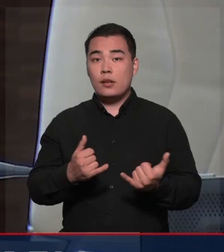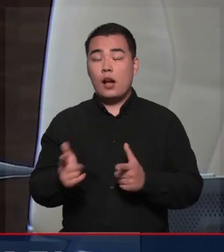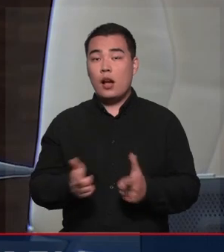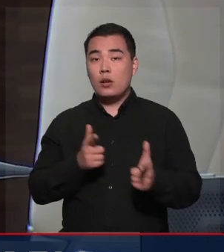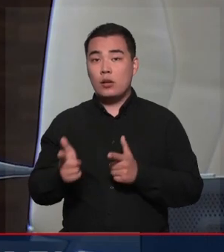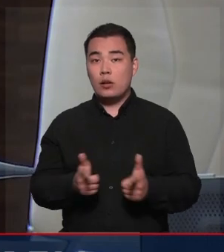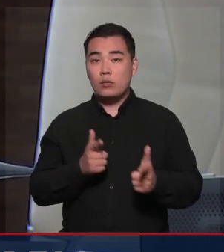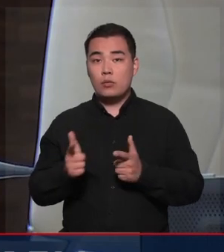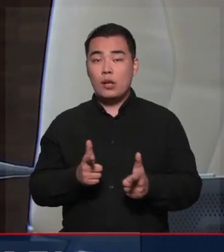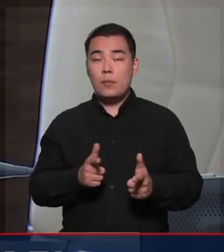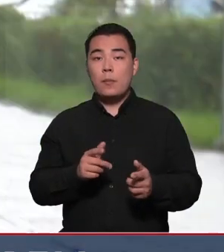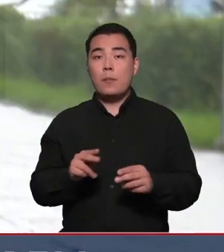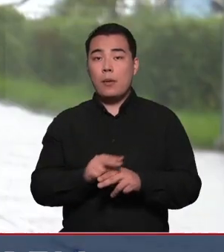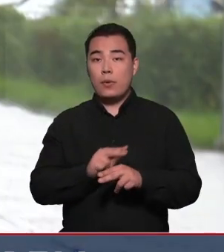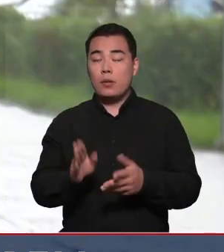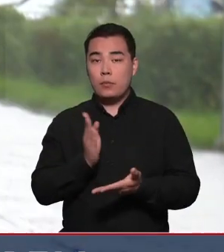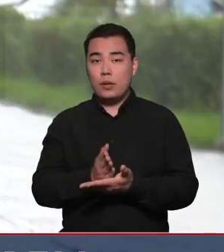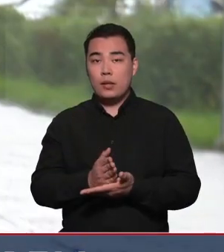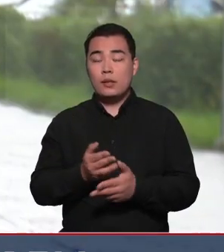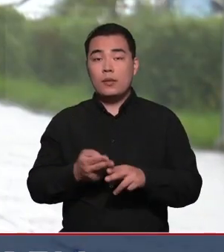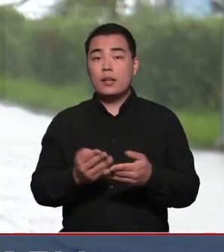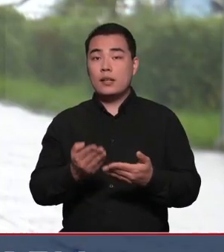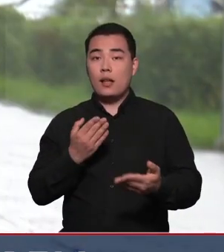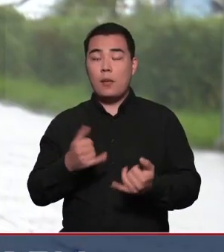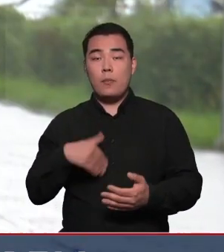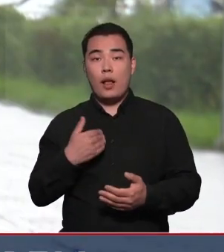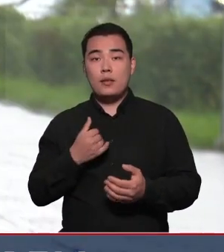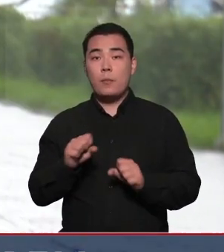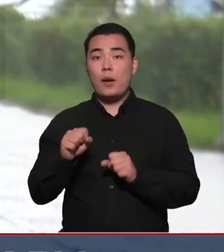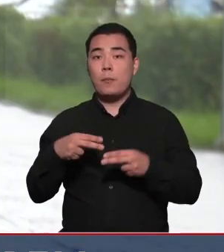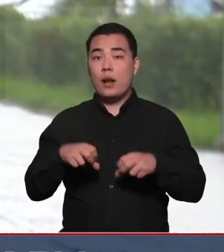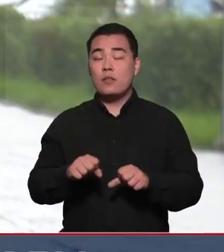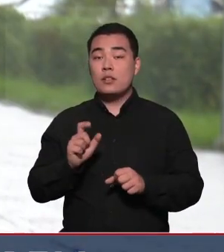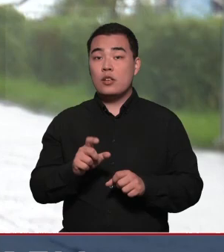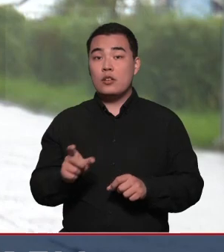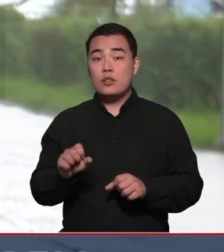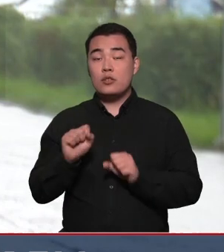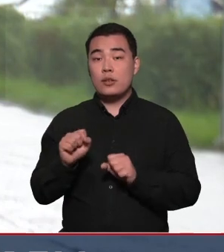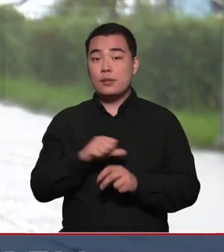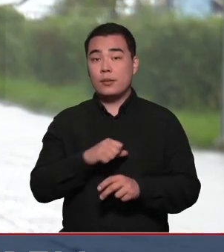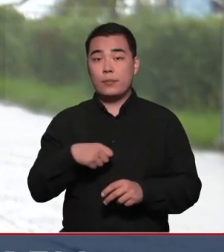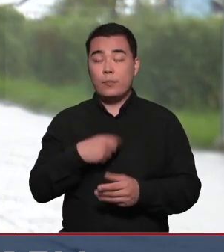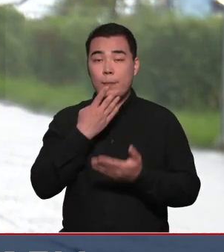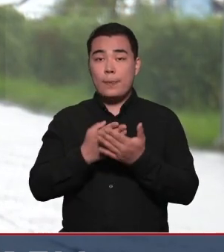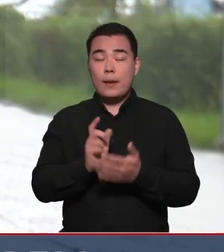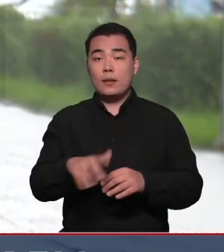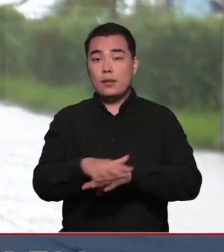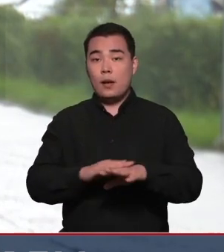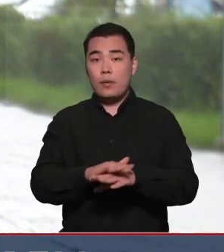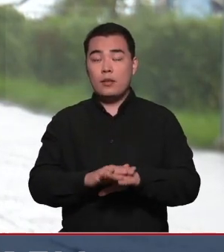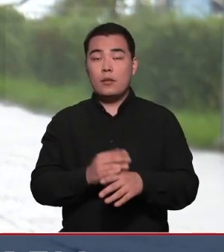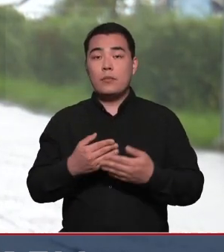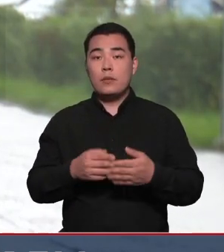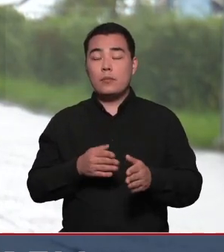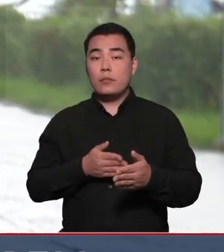дайындалған түзетулеріміз бар. Бұған дейін тұтынушылардың құқығын қорғау заңы бөлшек сауда мен тұрмыстық қызметтерден